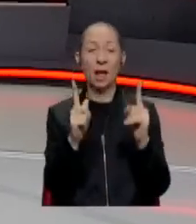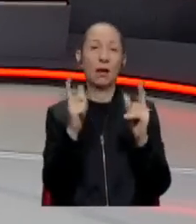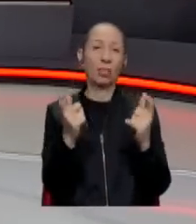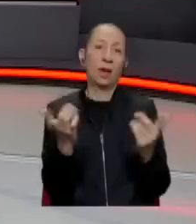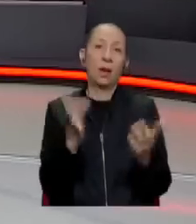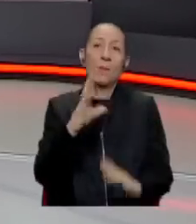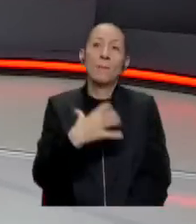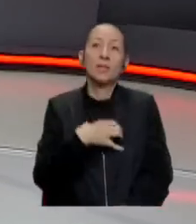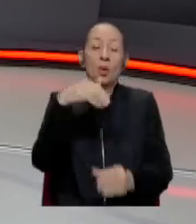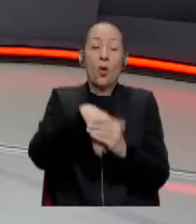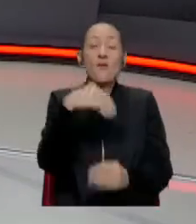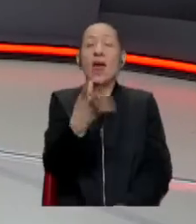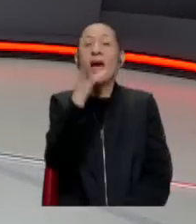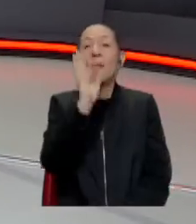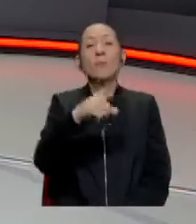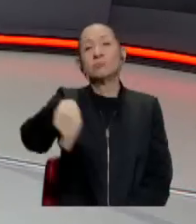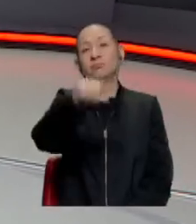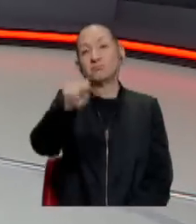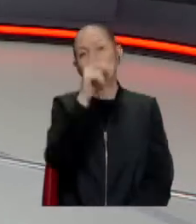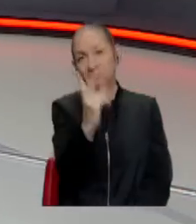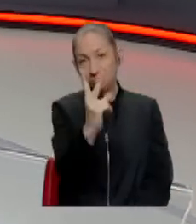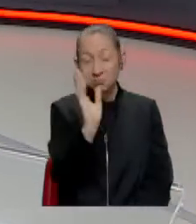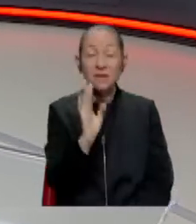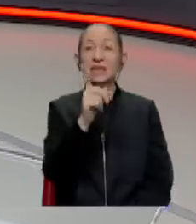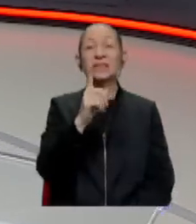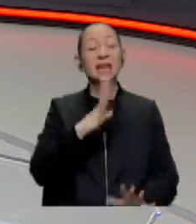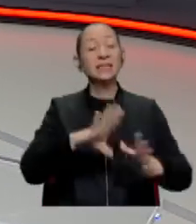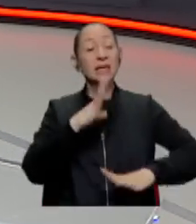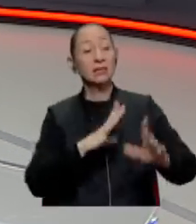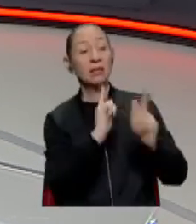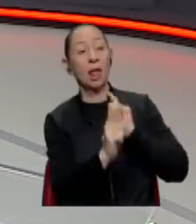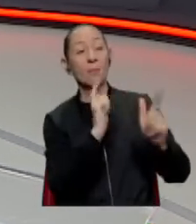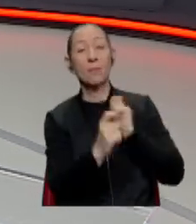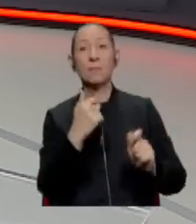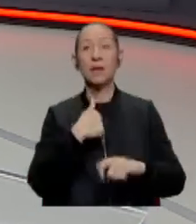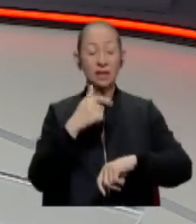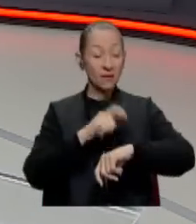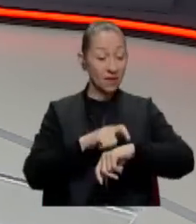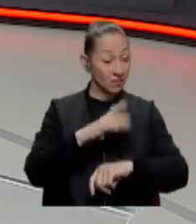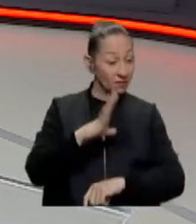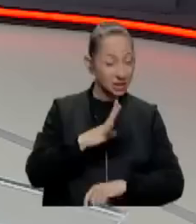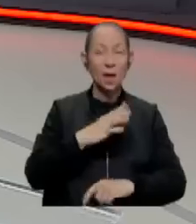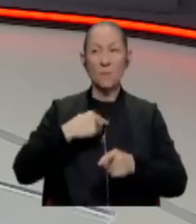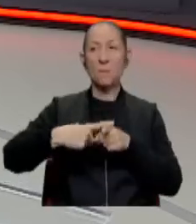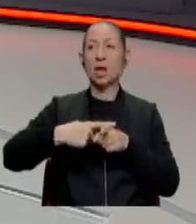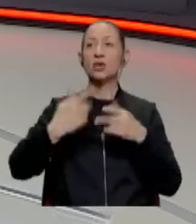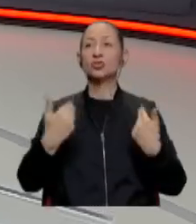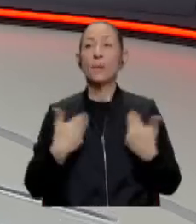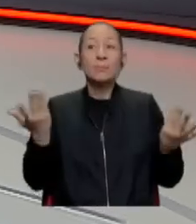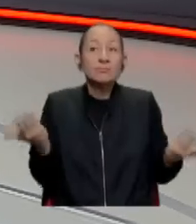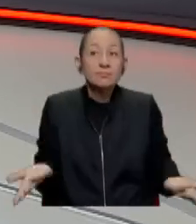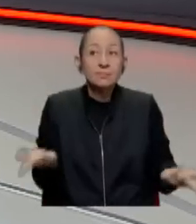patron seçmen patron Sizsiniz Dolayısıyla Siz de taleplerinizi ileteceksiniz ben de Vakit buldukça paylaşacağım zaten